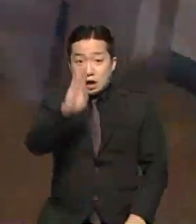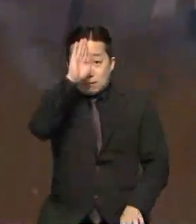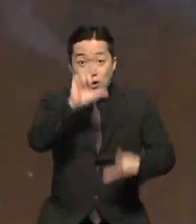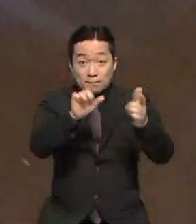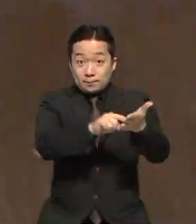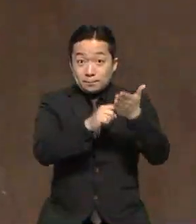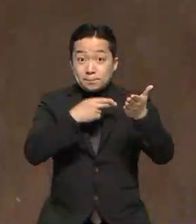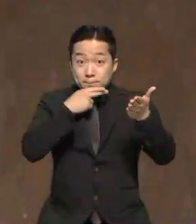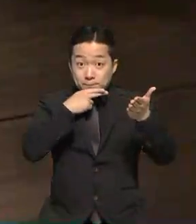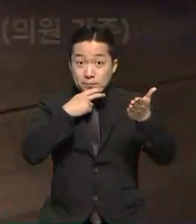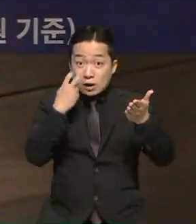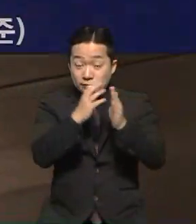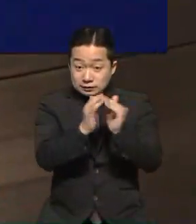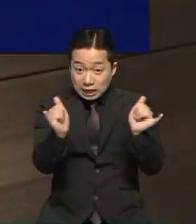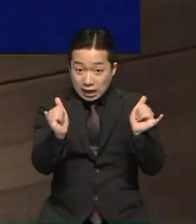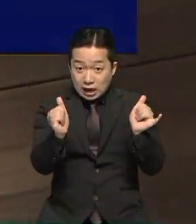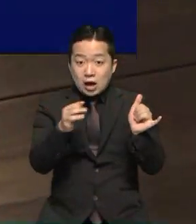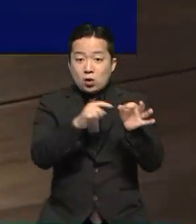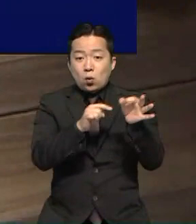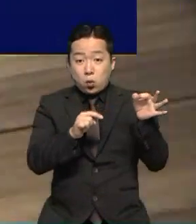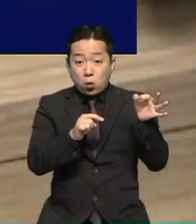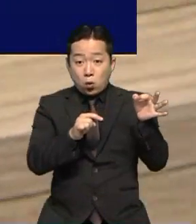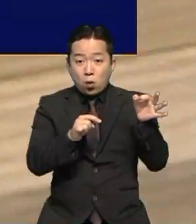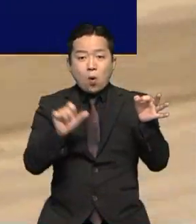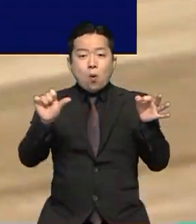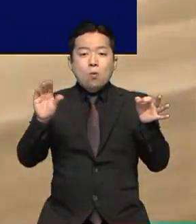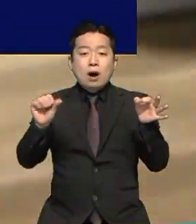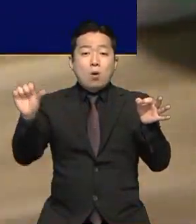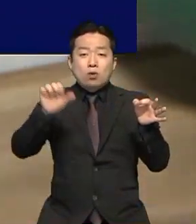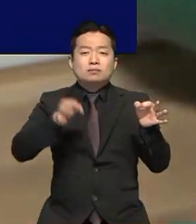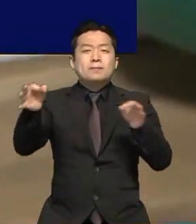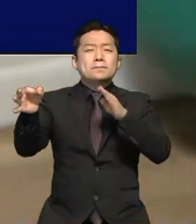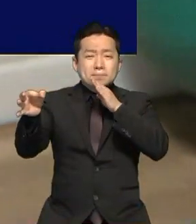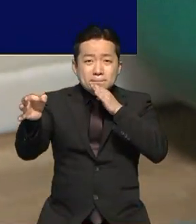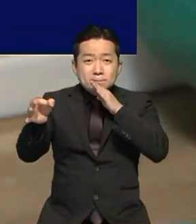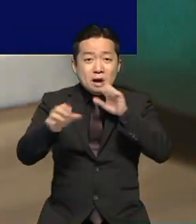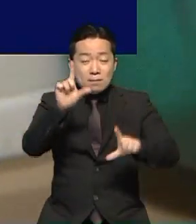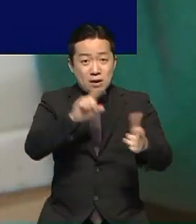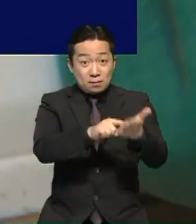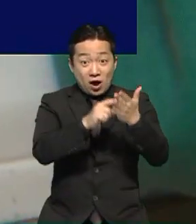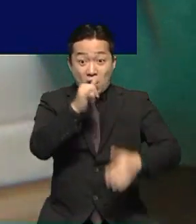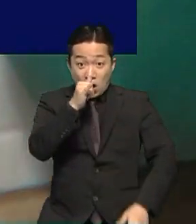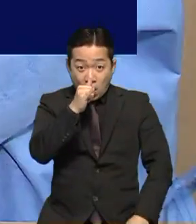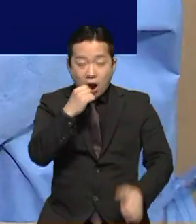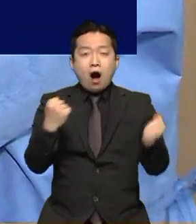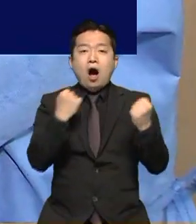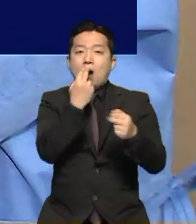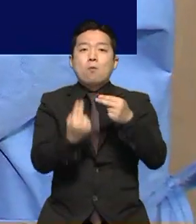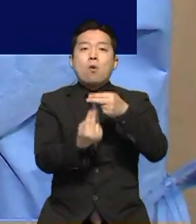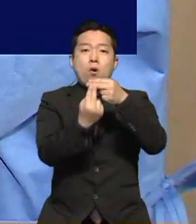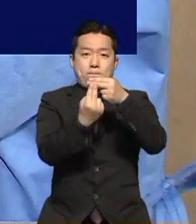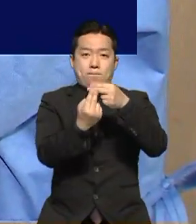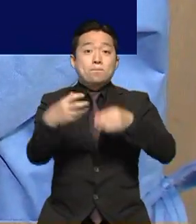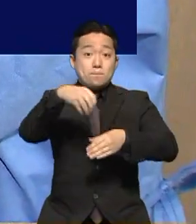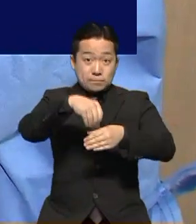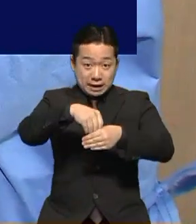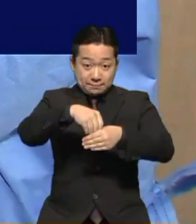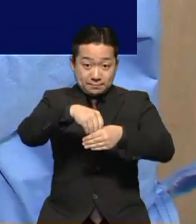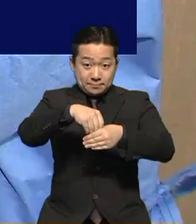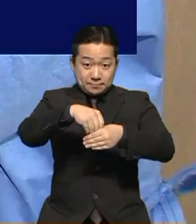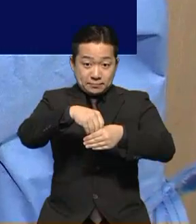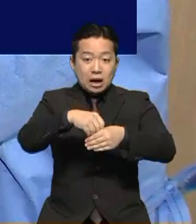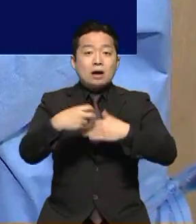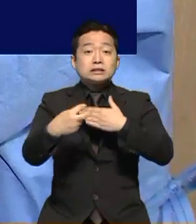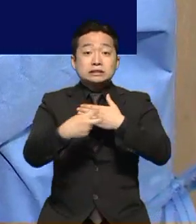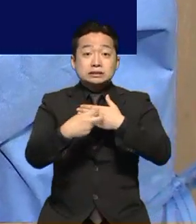검사자는 검사비를 포함해 5만 5천 원 정도를 내는 것이 맞지만 증상이 있는 경우엔 건강보험 처리를 해주기 때문에